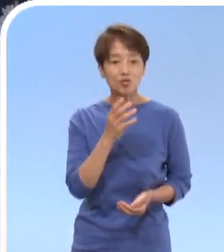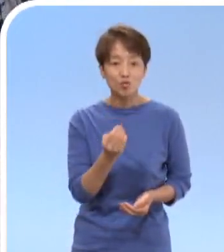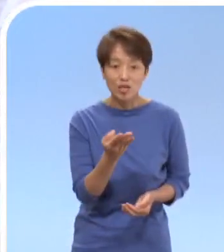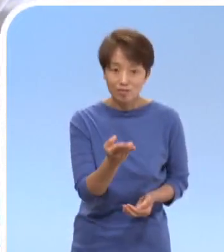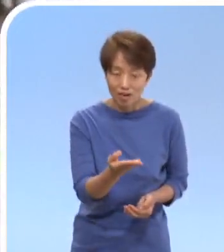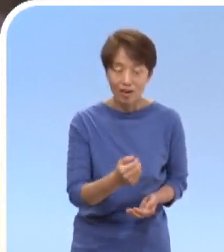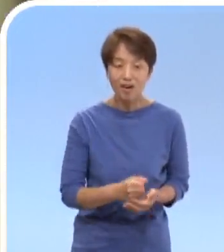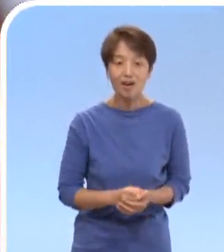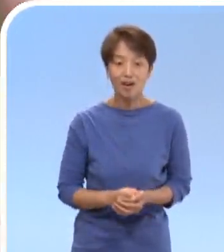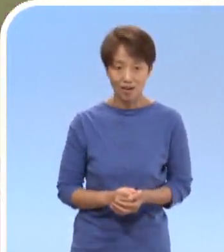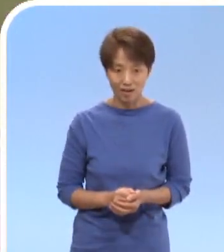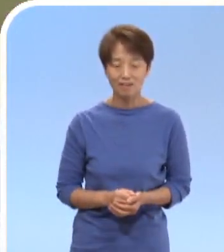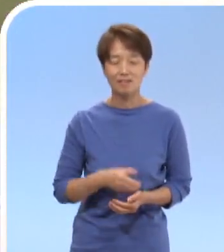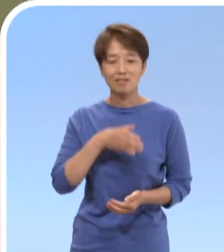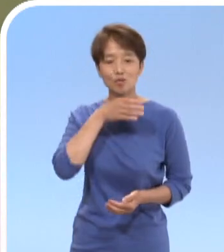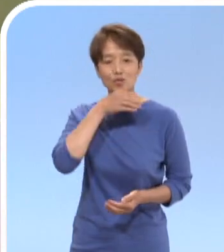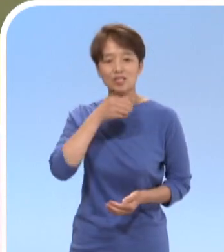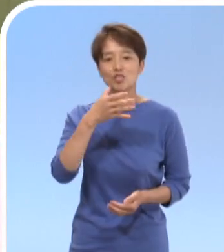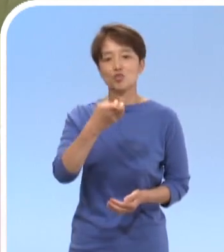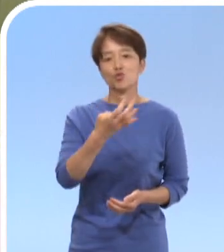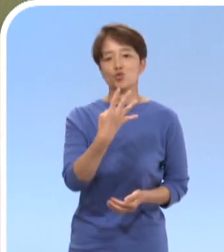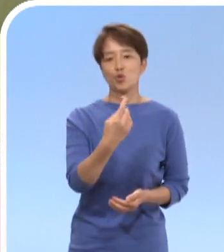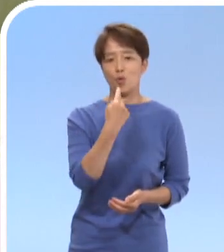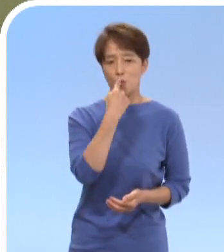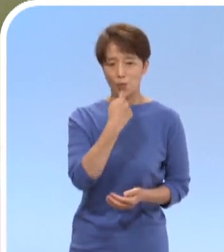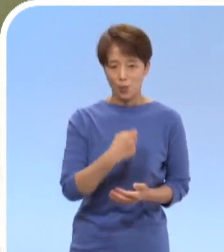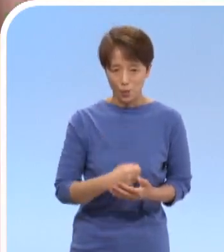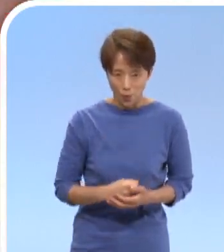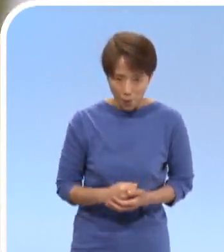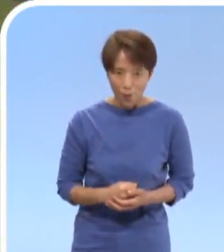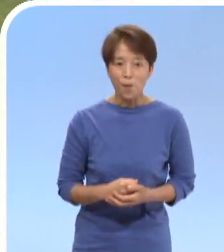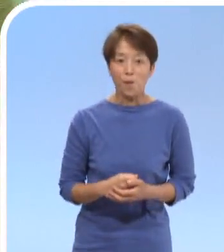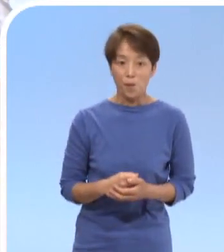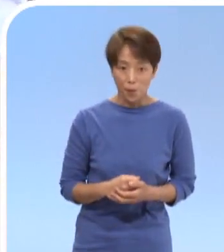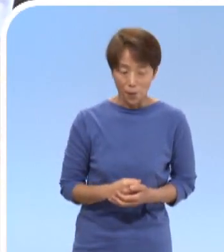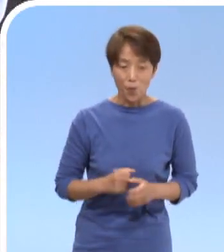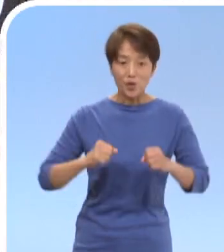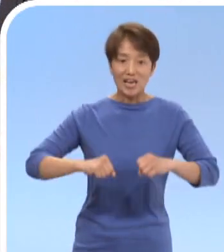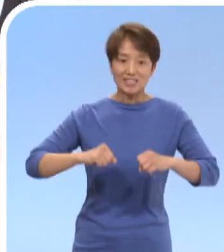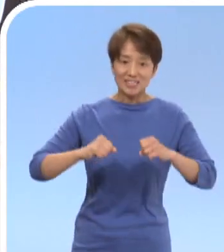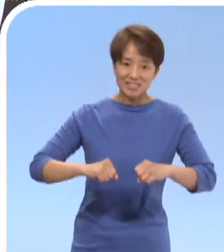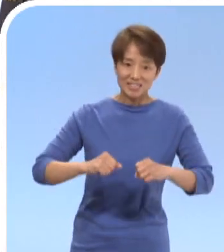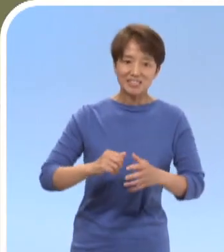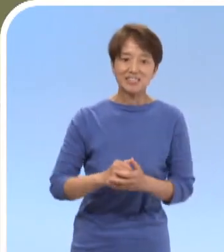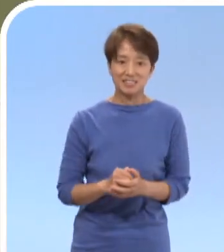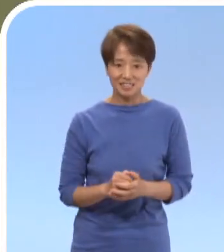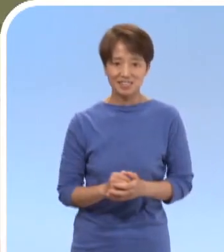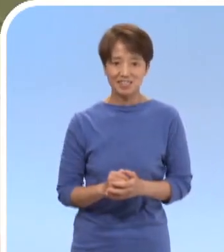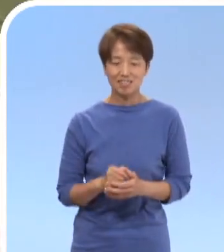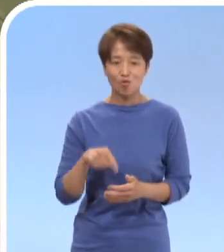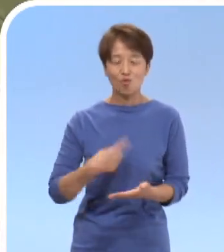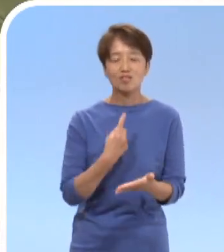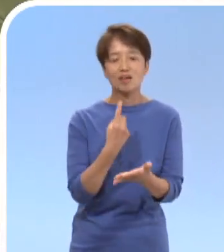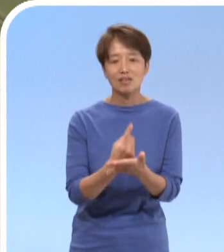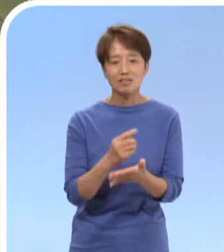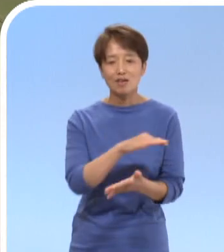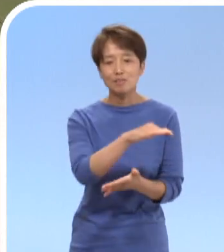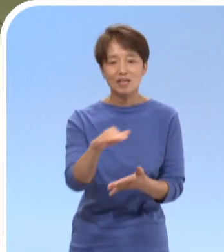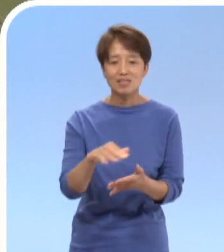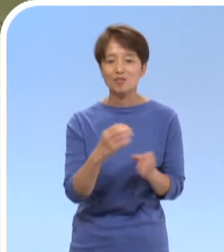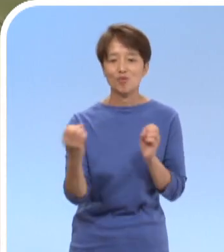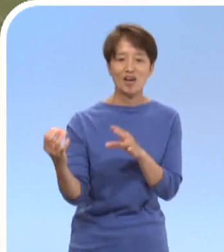お母さんおいくつですか？ 数は94です。 94歳。元気。 ここ来たら皆さん